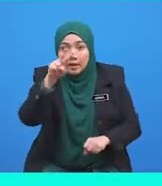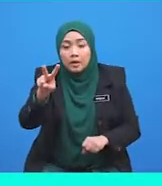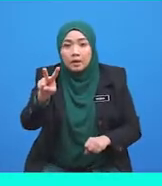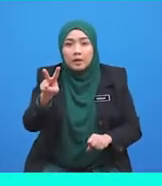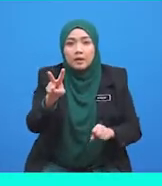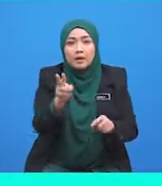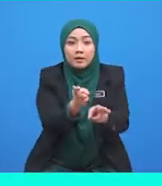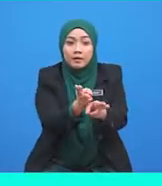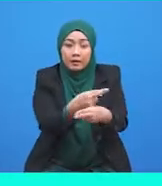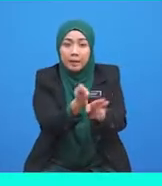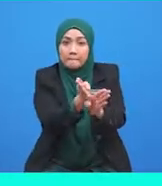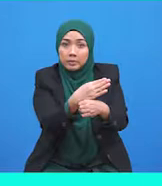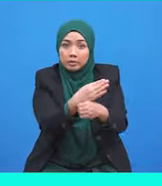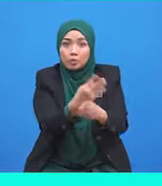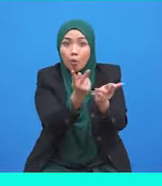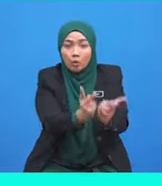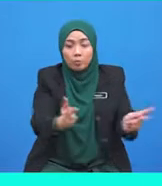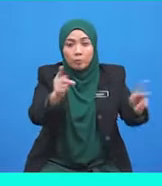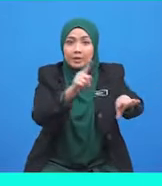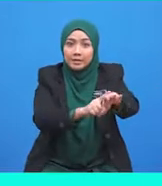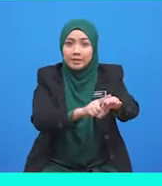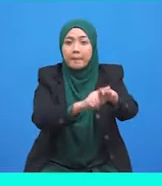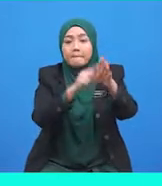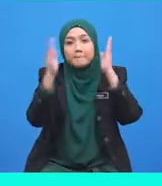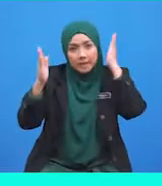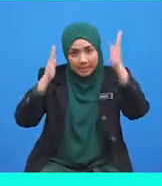kubur mengikut kepercayaan di Malaysia.